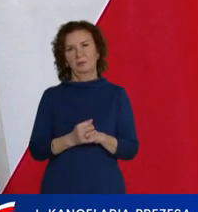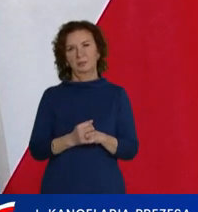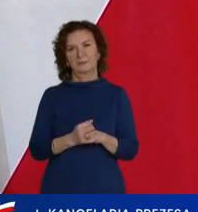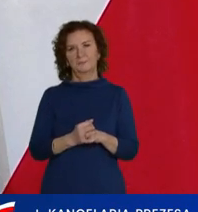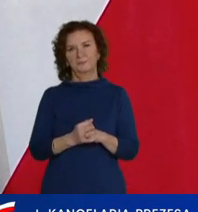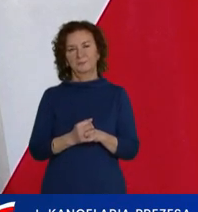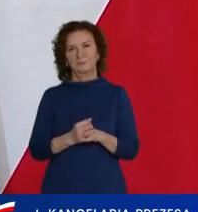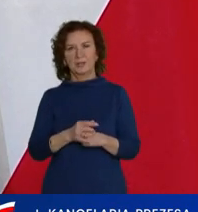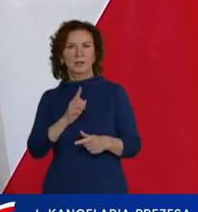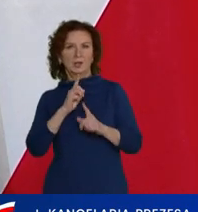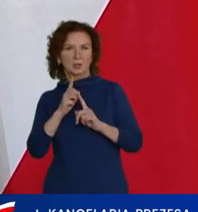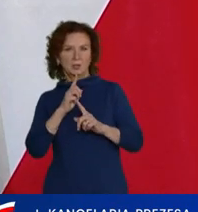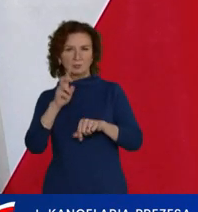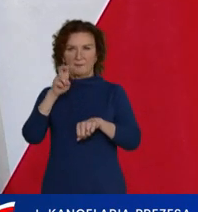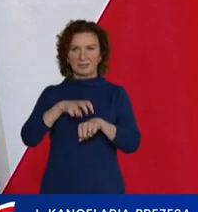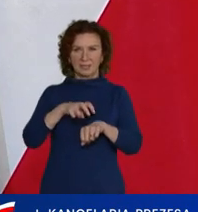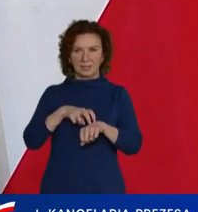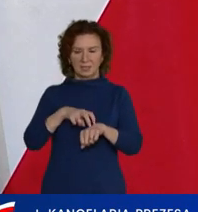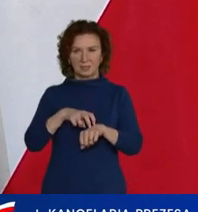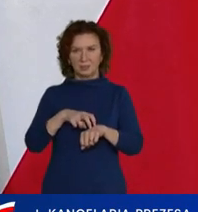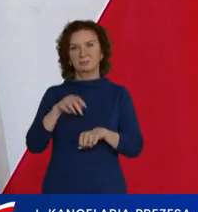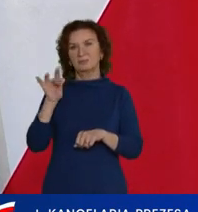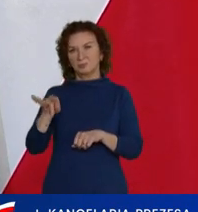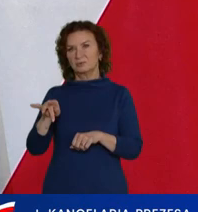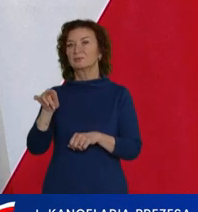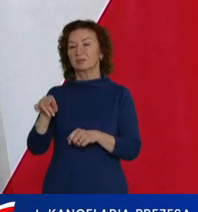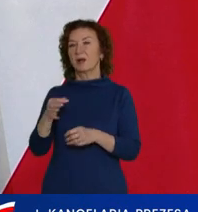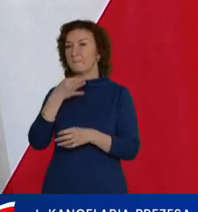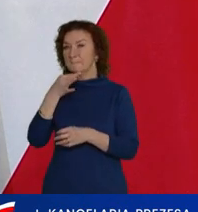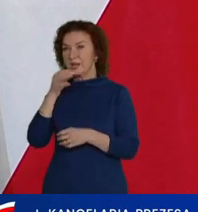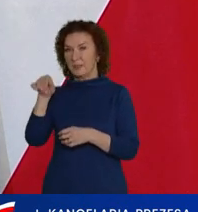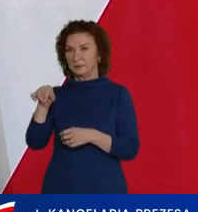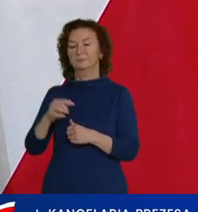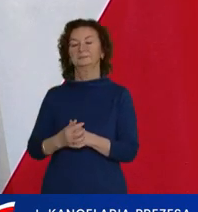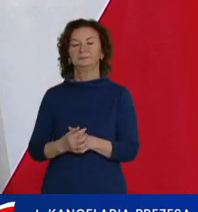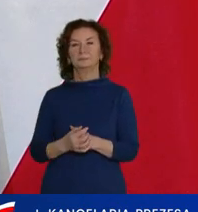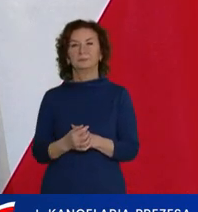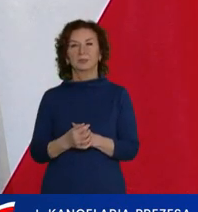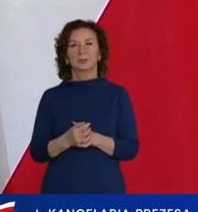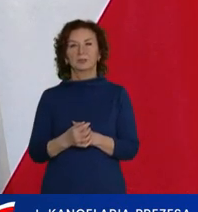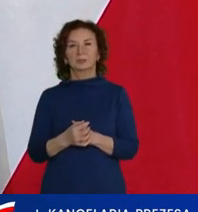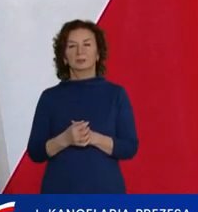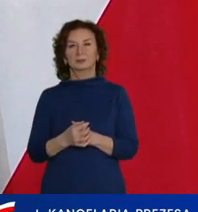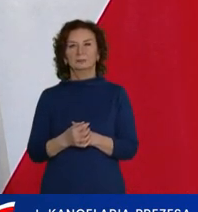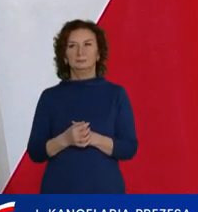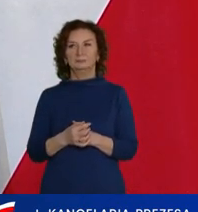konieczna konsultacja z lekarzem i wśród tych pytań, tutaj też odpowiadając od razu